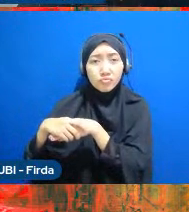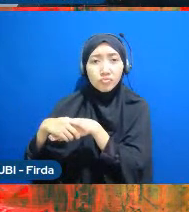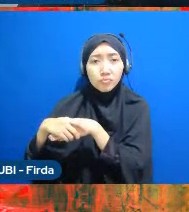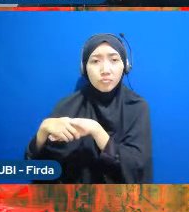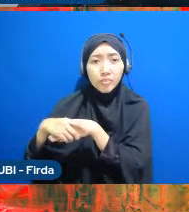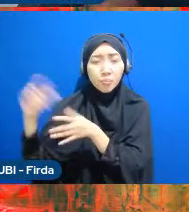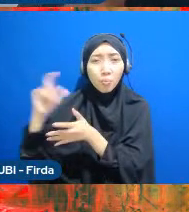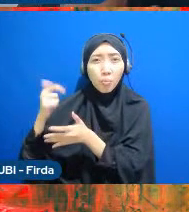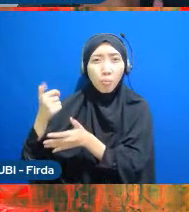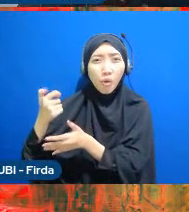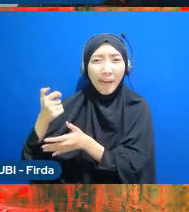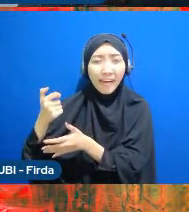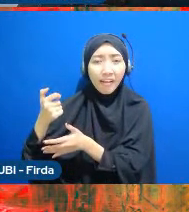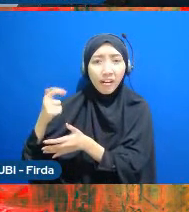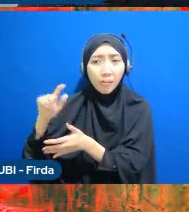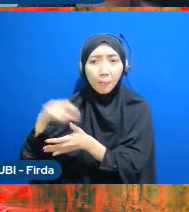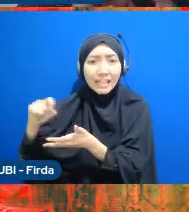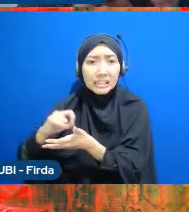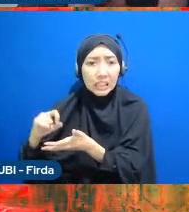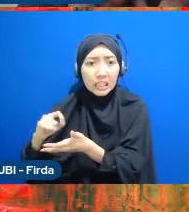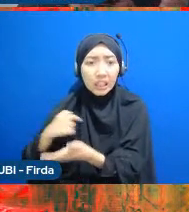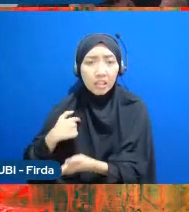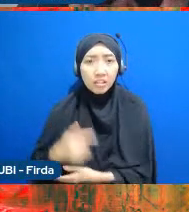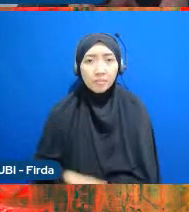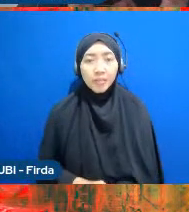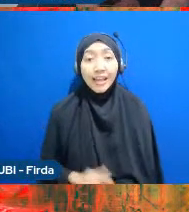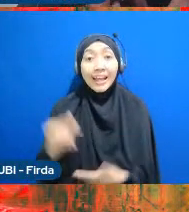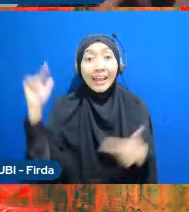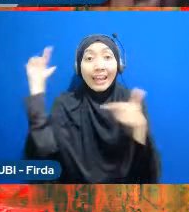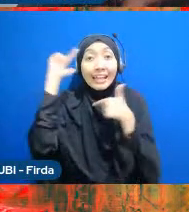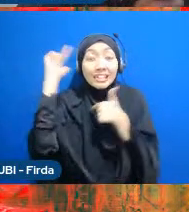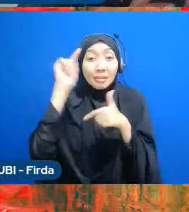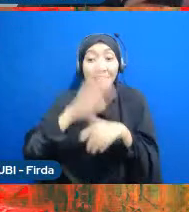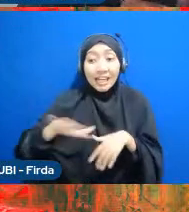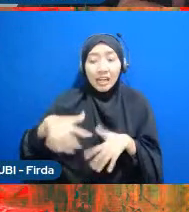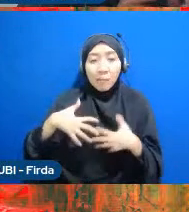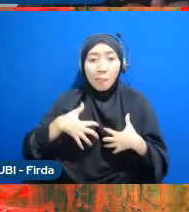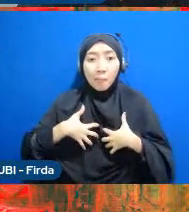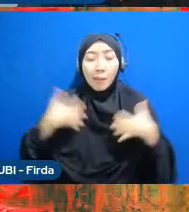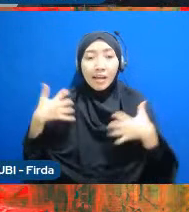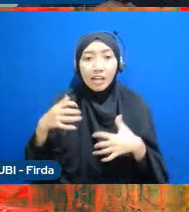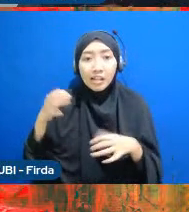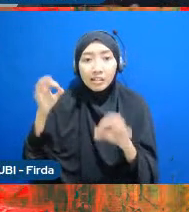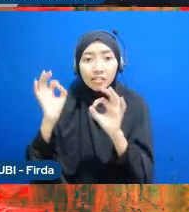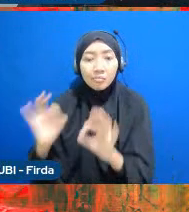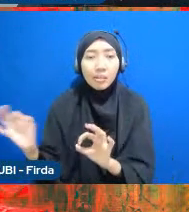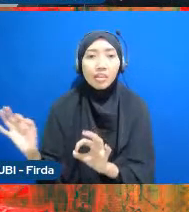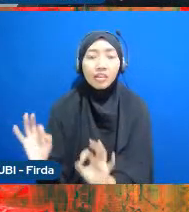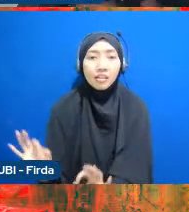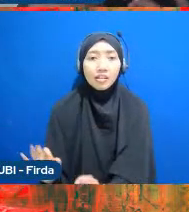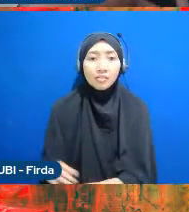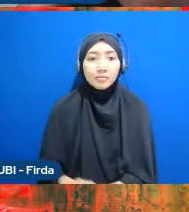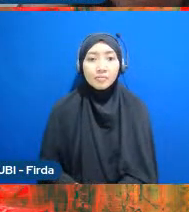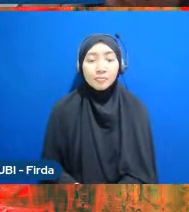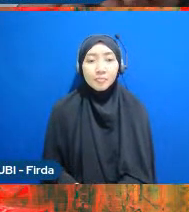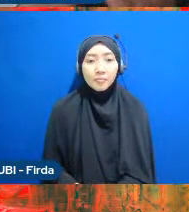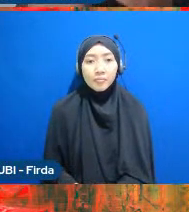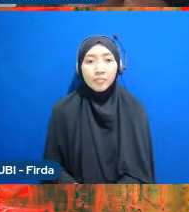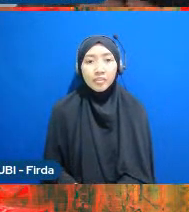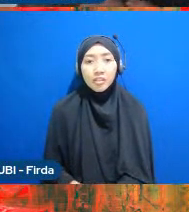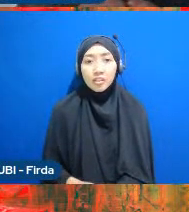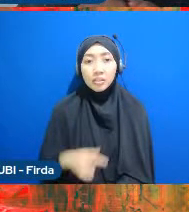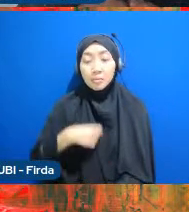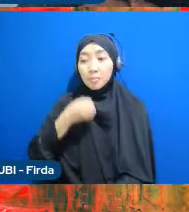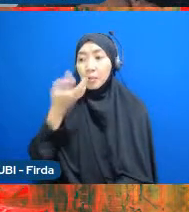pulpen saya gitu, pensil saya. Ekspresi anak marah udah tepat gitu. Dia bilang ke temannya kalau